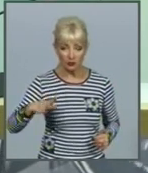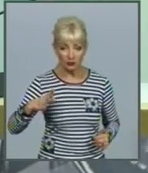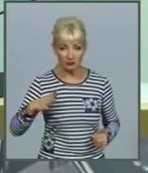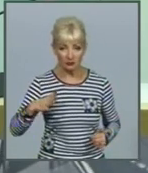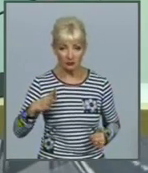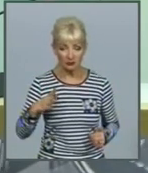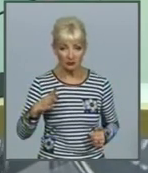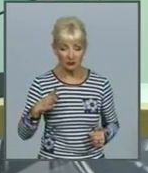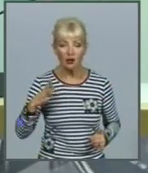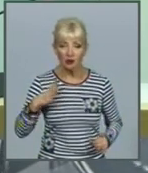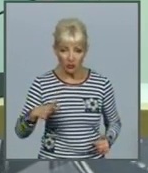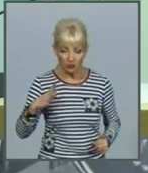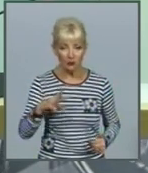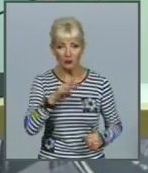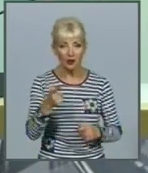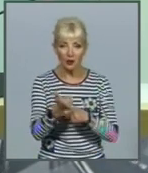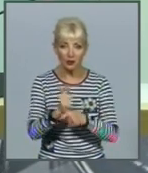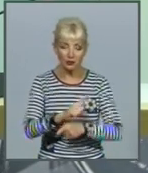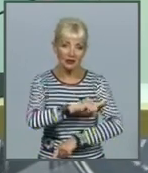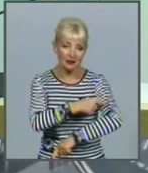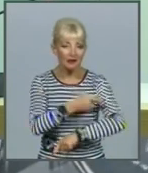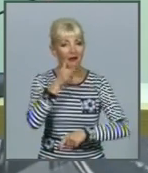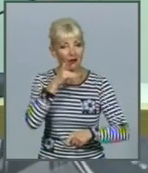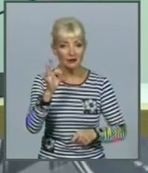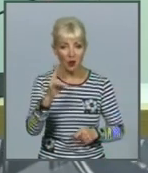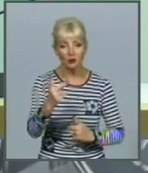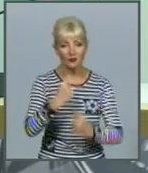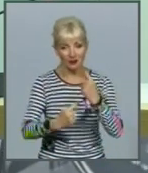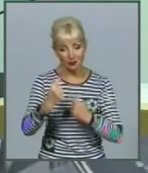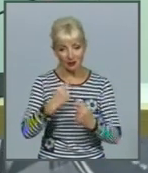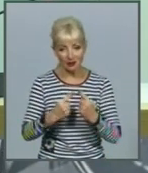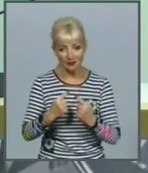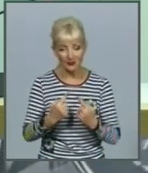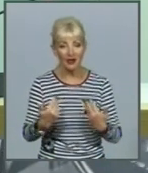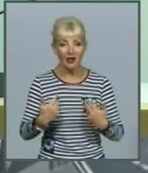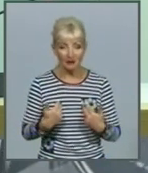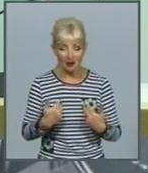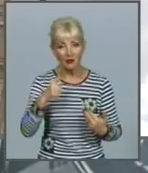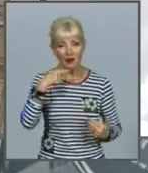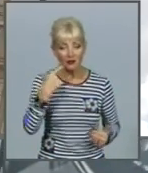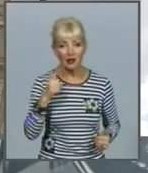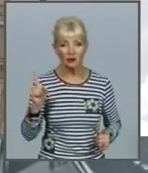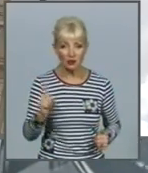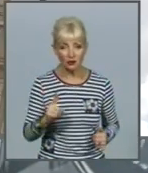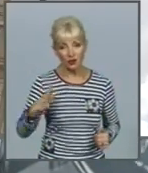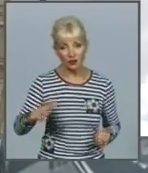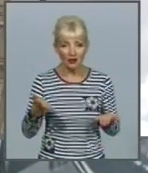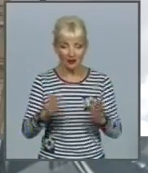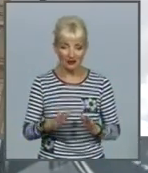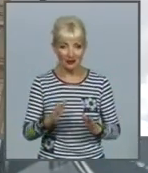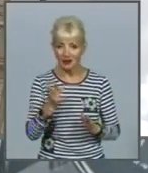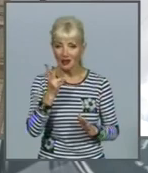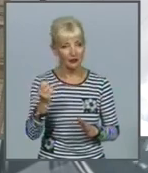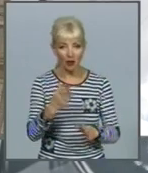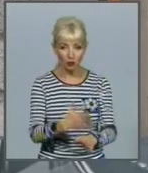чекаємо. Ми дуже сильно чекаємо, коли він повернеться. Вот нам говорят, что ждать осталось недолго. Мария Соловьева, Игорь